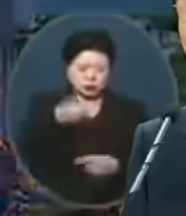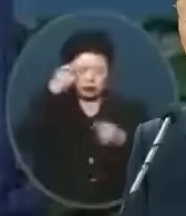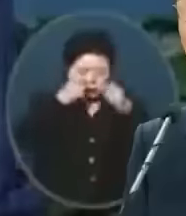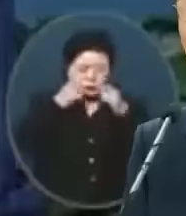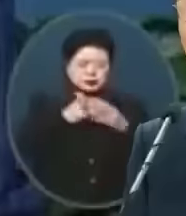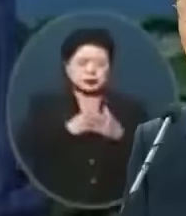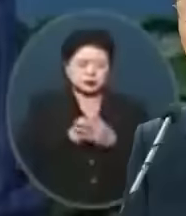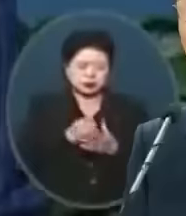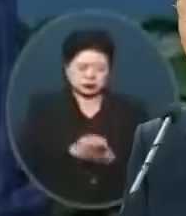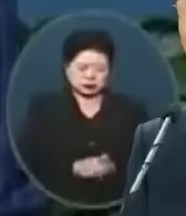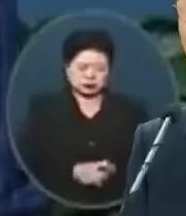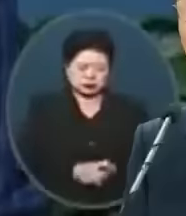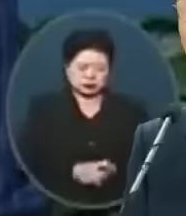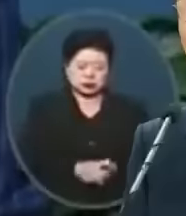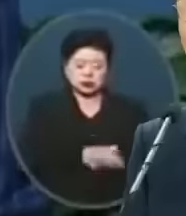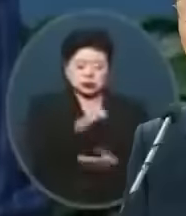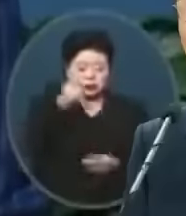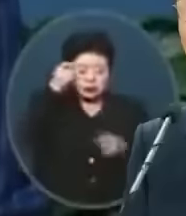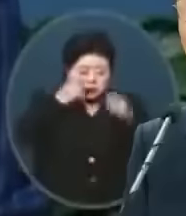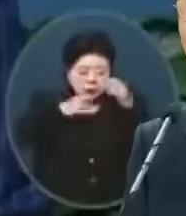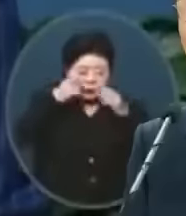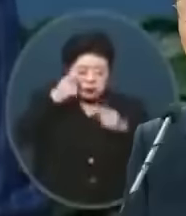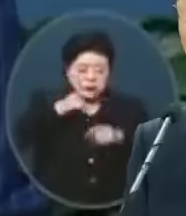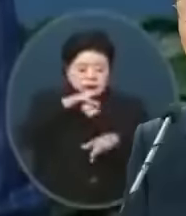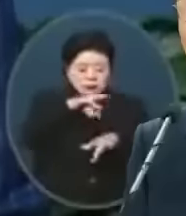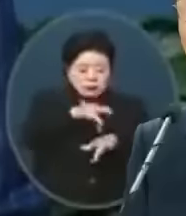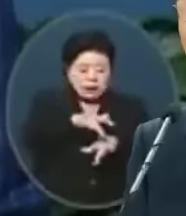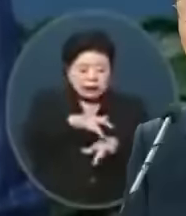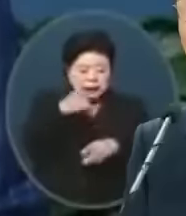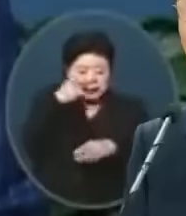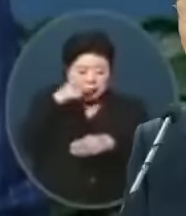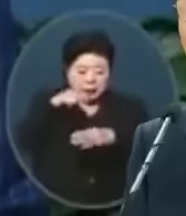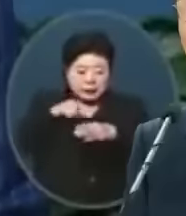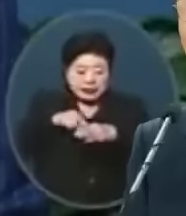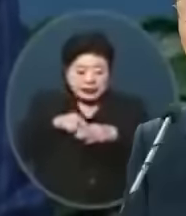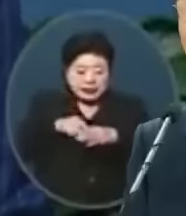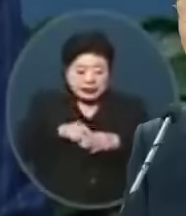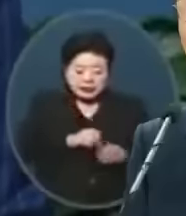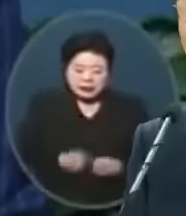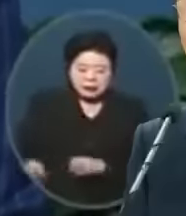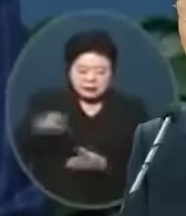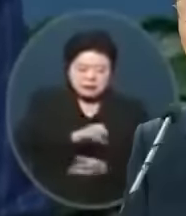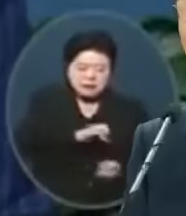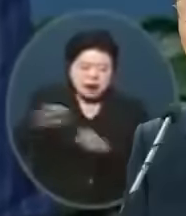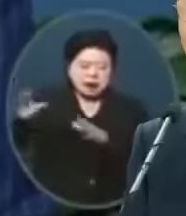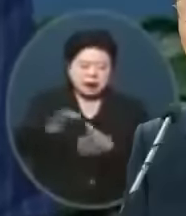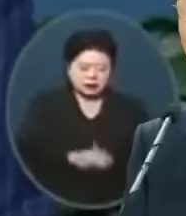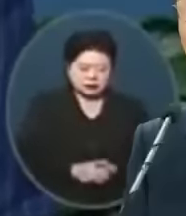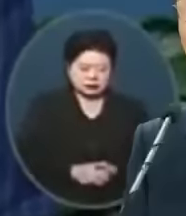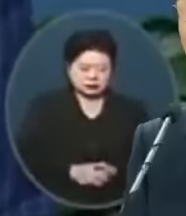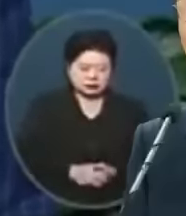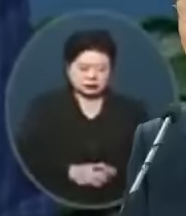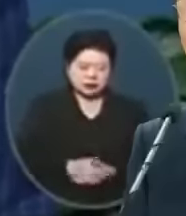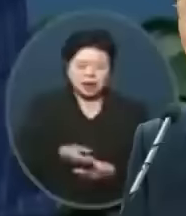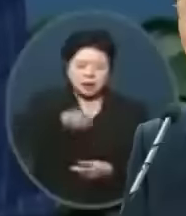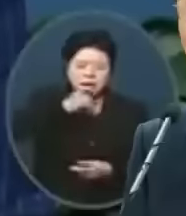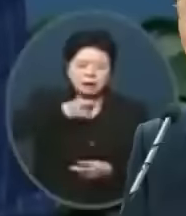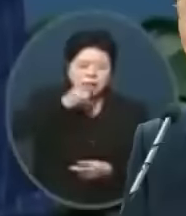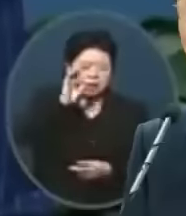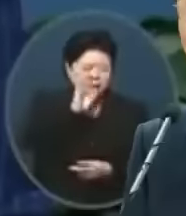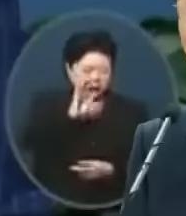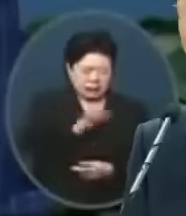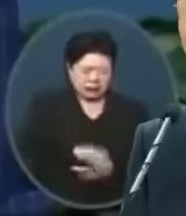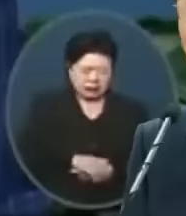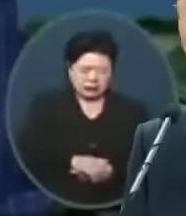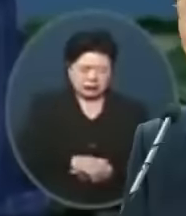만들어주는 것입니다. 우리는 슬픔이라는 마귀의 찻잔을 뒤엎어버려야지 홀짝홀짝 받아 마시면